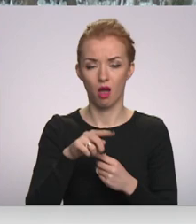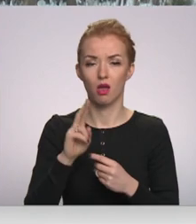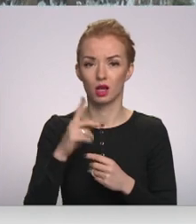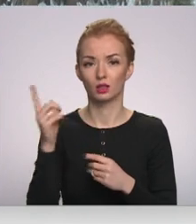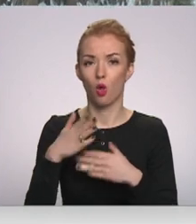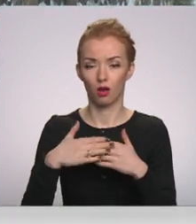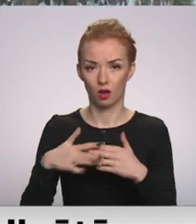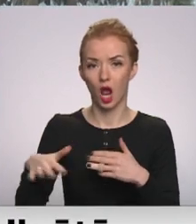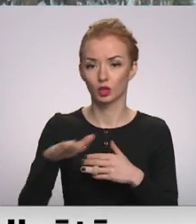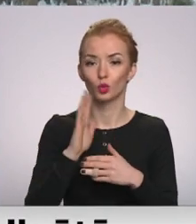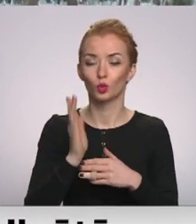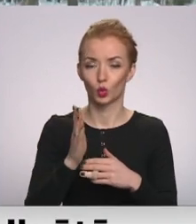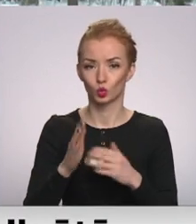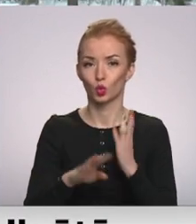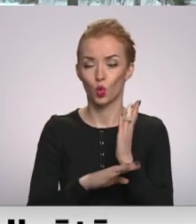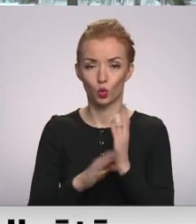ka kaut kas tāds varētu notikt.